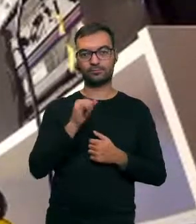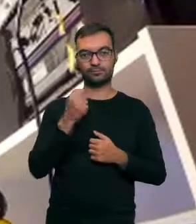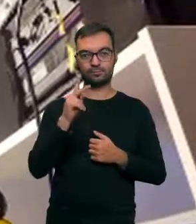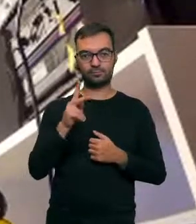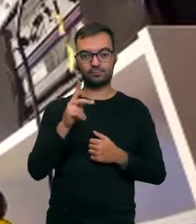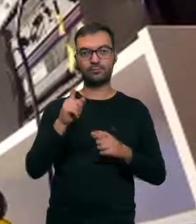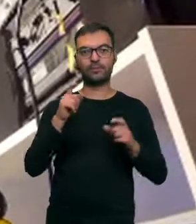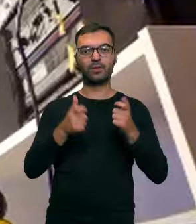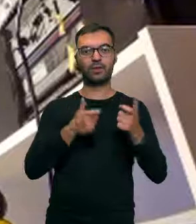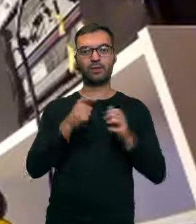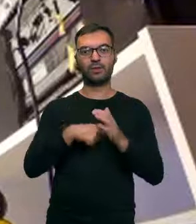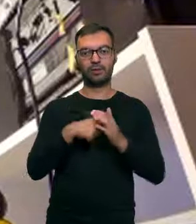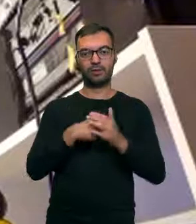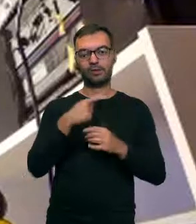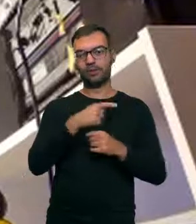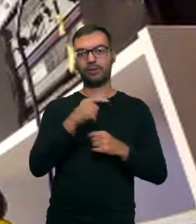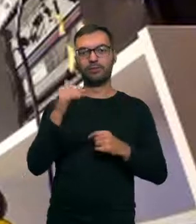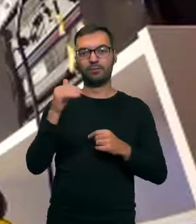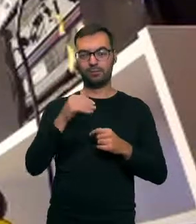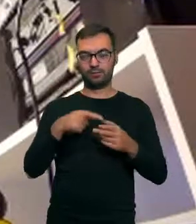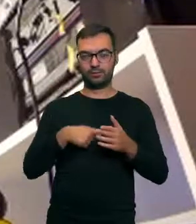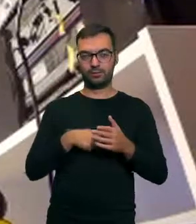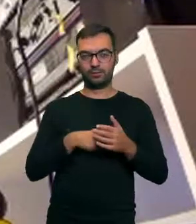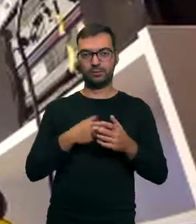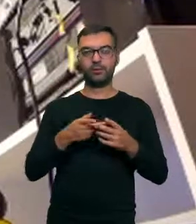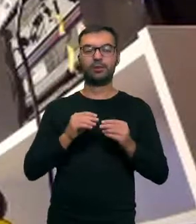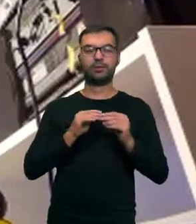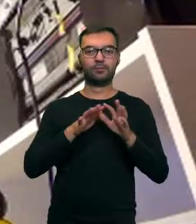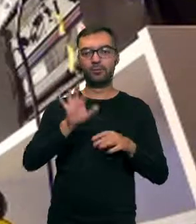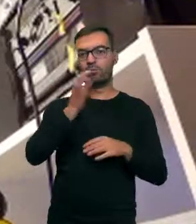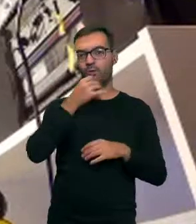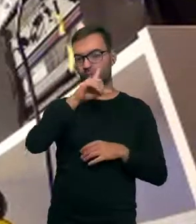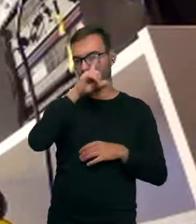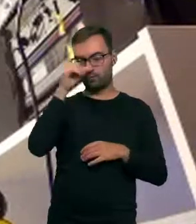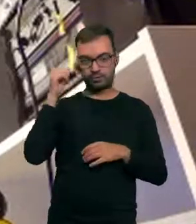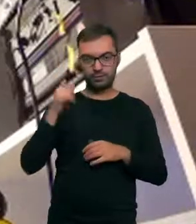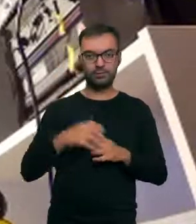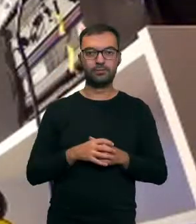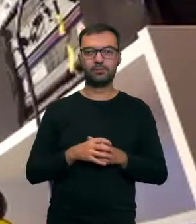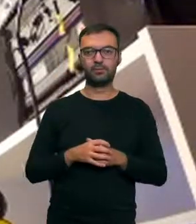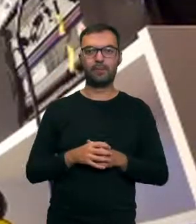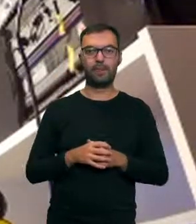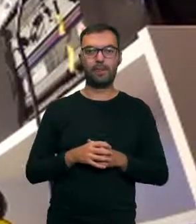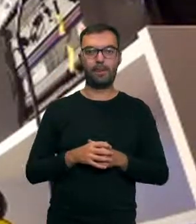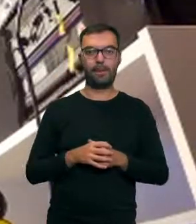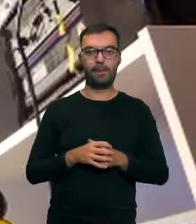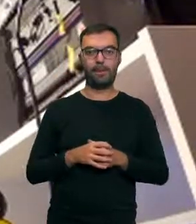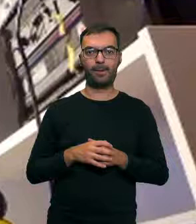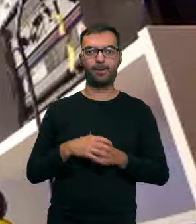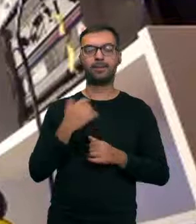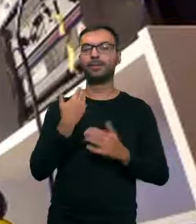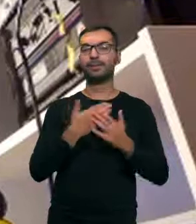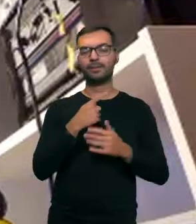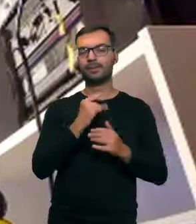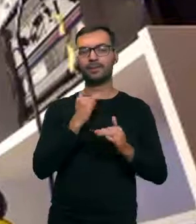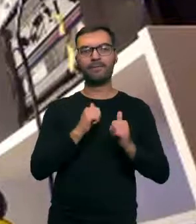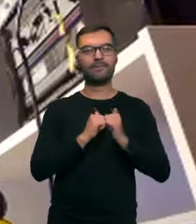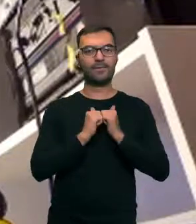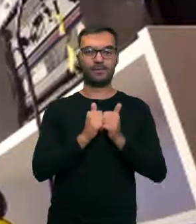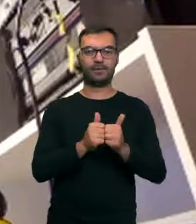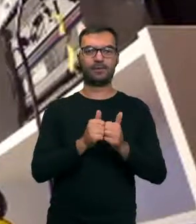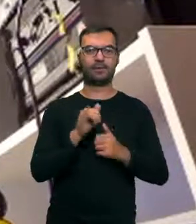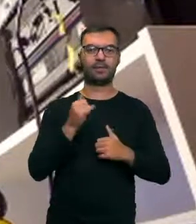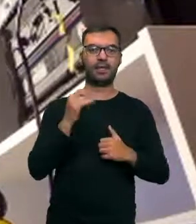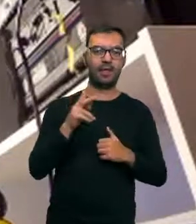zaczął robić ten film, że on może trafić do ludzi młodych, bo dla niego to było wyzwanie. Czy Janek,